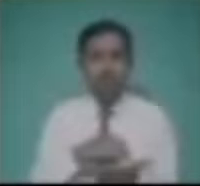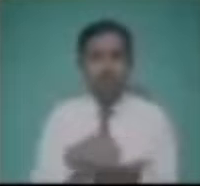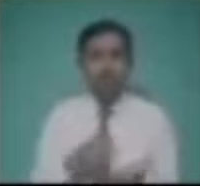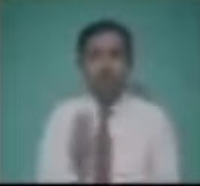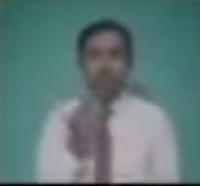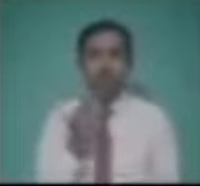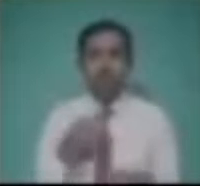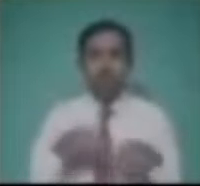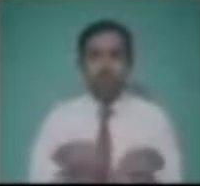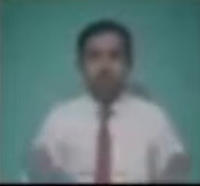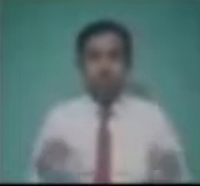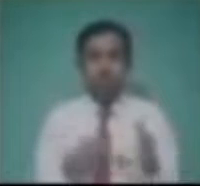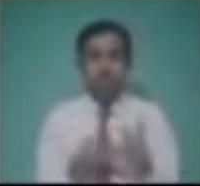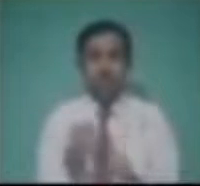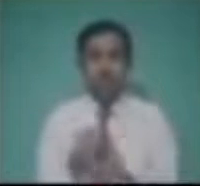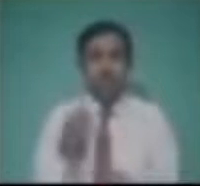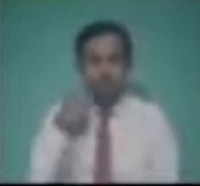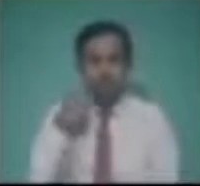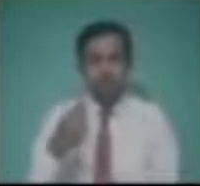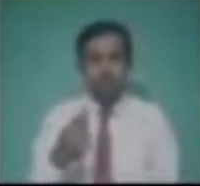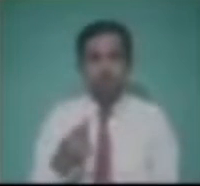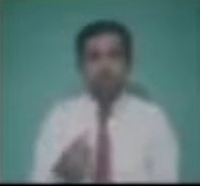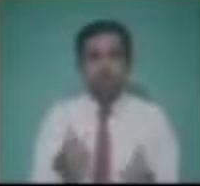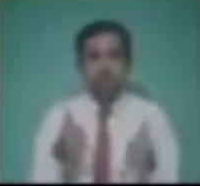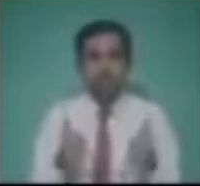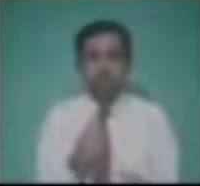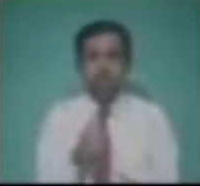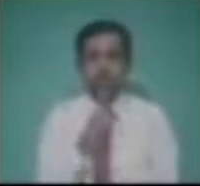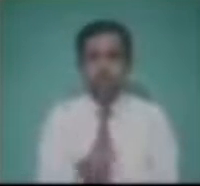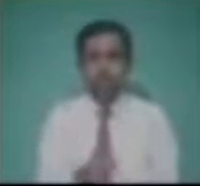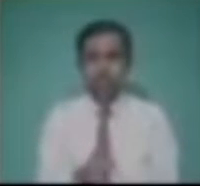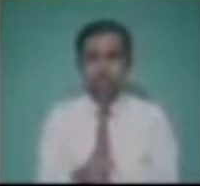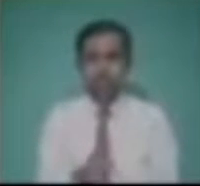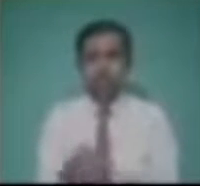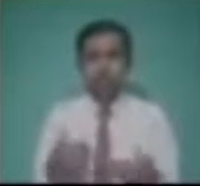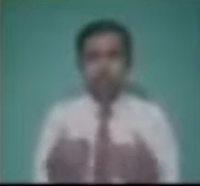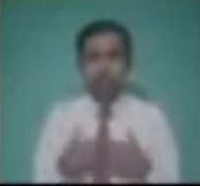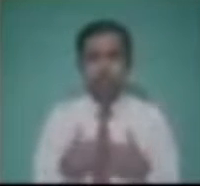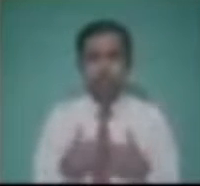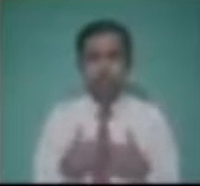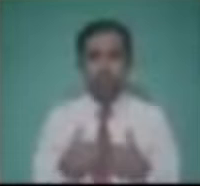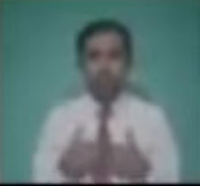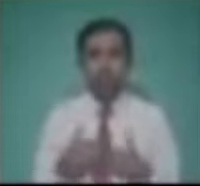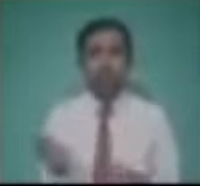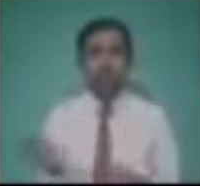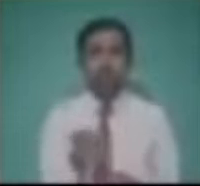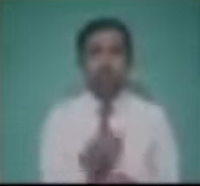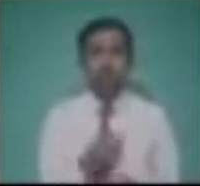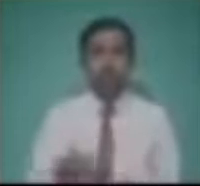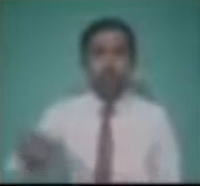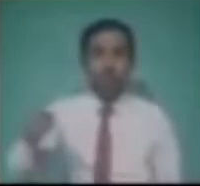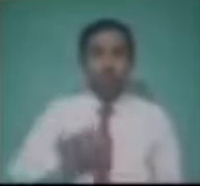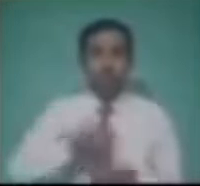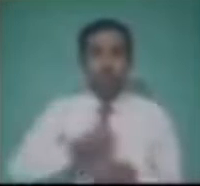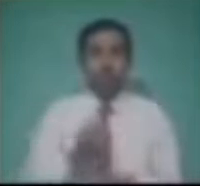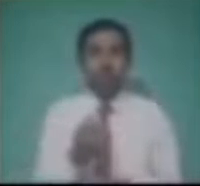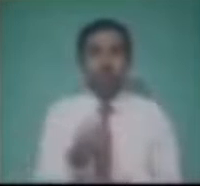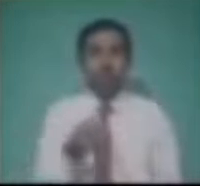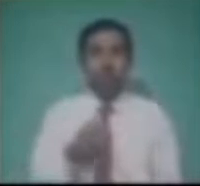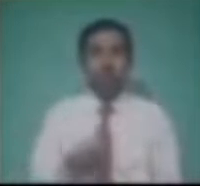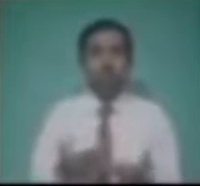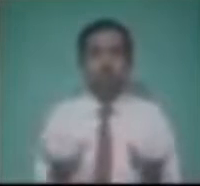හින්දා. කෘෂිකාර්ම ඇමති මන් දැක්කා ඒ තුය සත්භාවයෙන් එතුමා කියනවා මට වීතික විලදී ගන්න ආණ්ඩුව සල්ලි දෙන්නේ